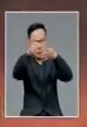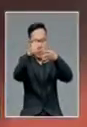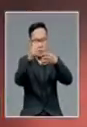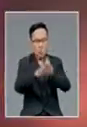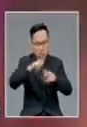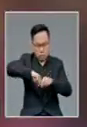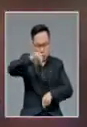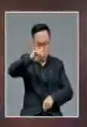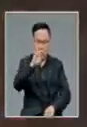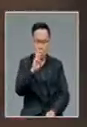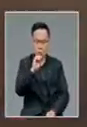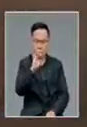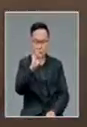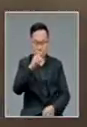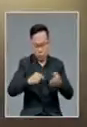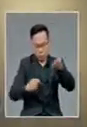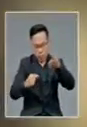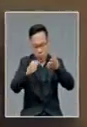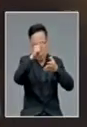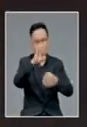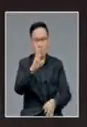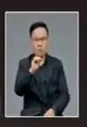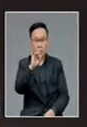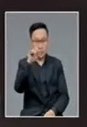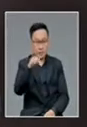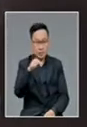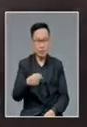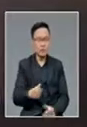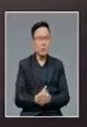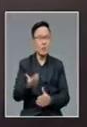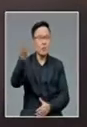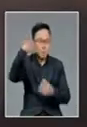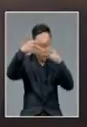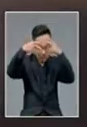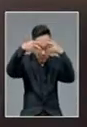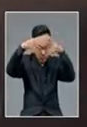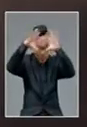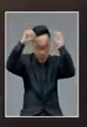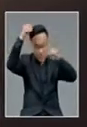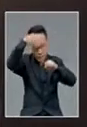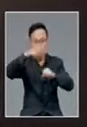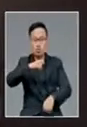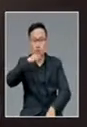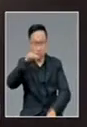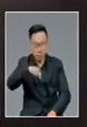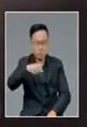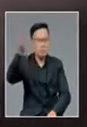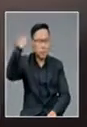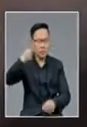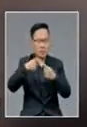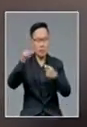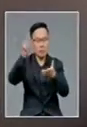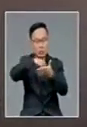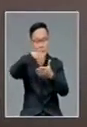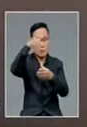สูง68ชั้นซึ่งที่แห่งนี้เนี่ยเคยเป็นที่พักของผู้นำสหรัฐก่อนที่เขาจะชนะการเลือกตั้งค่ะ ครับ